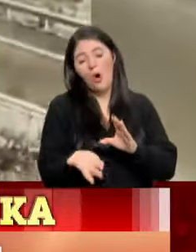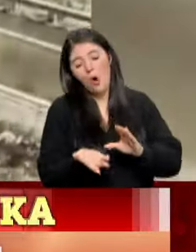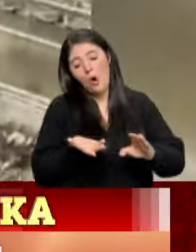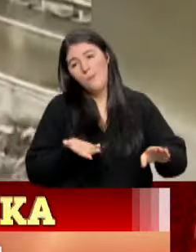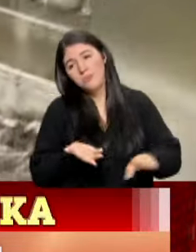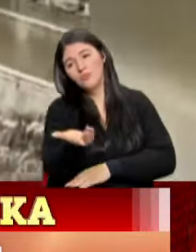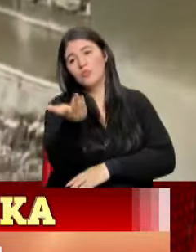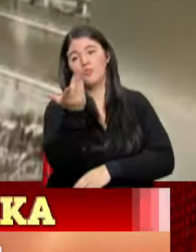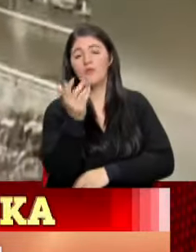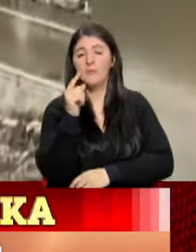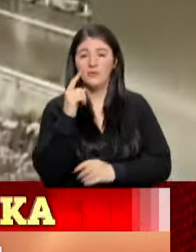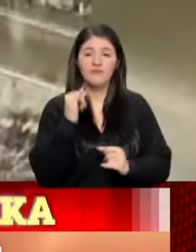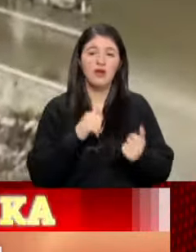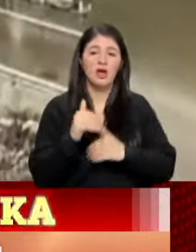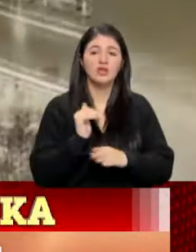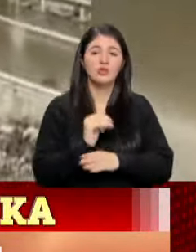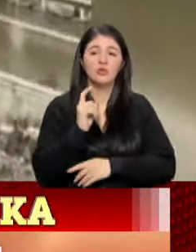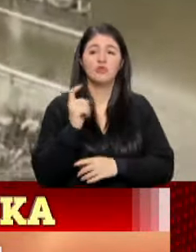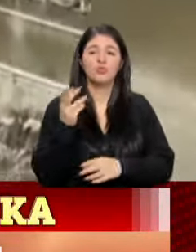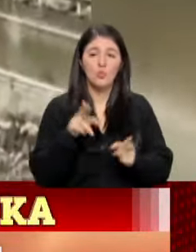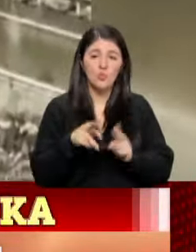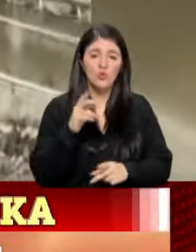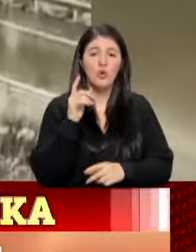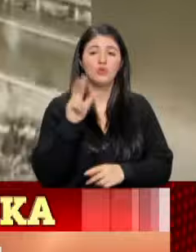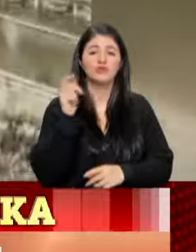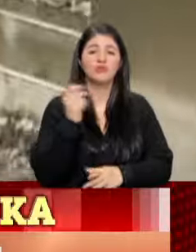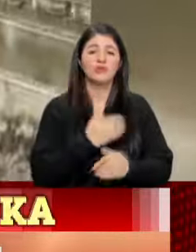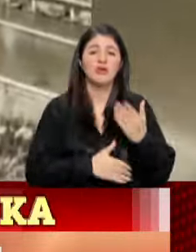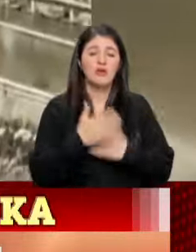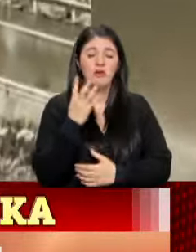ve bir felaket gerçekleşiyor. 9 can kaybı, 30 kişinin de yaralandığı bilgisi.